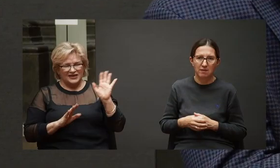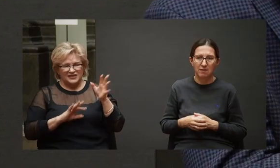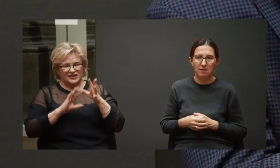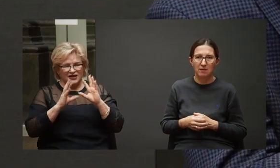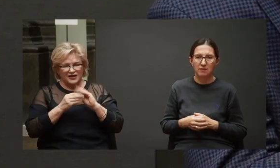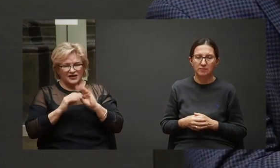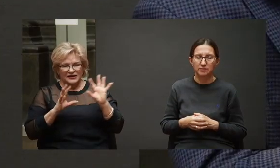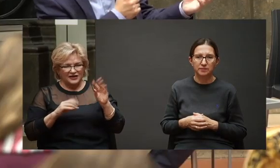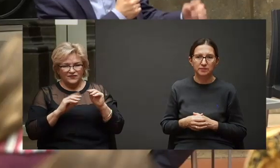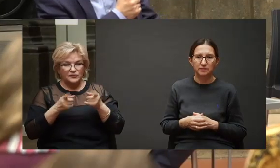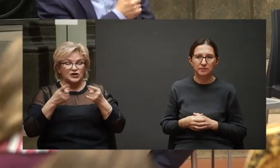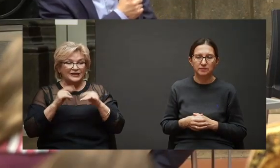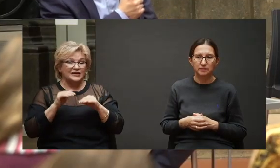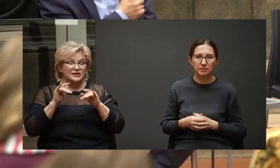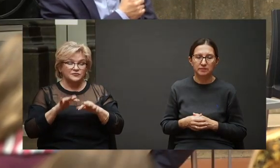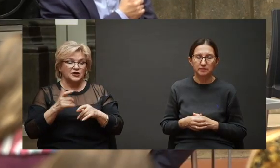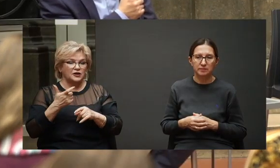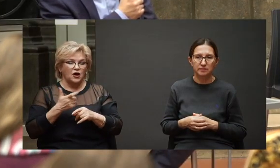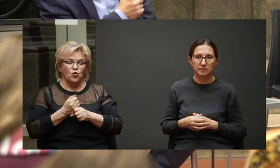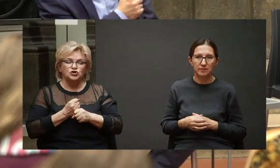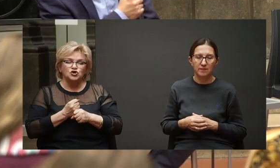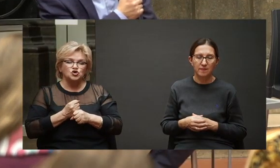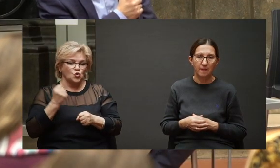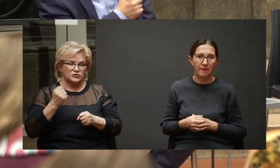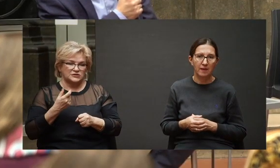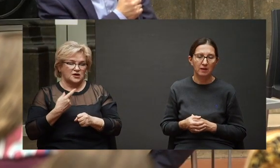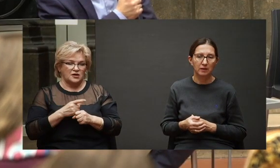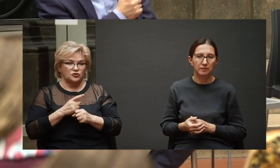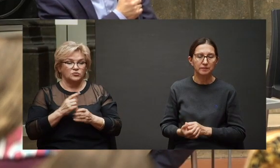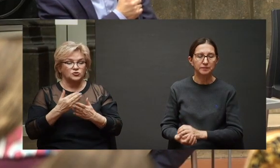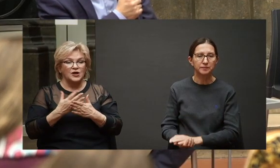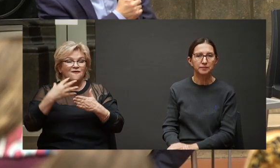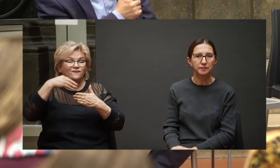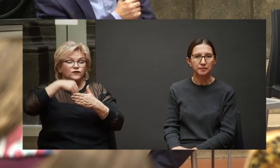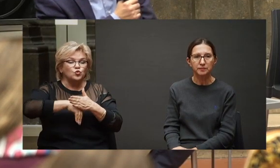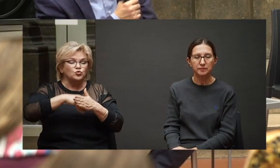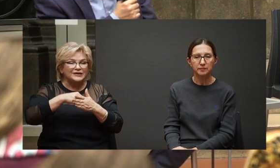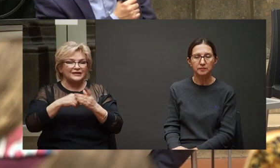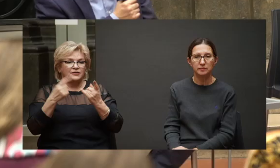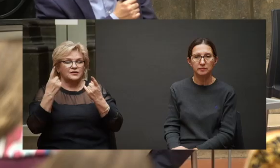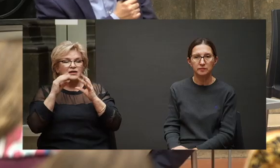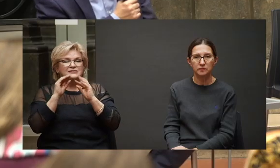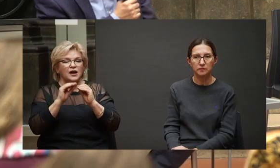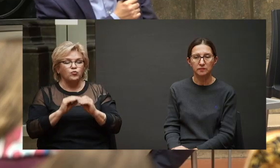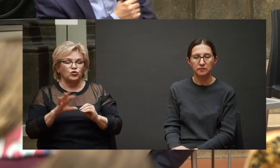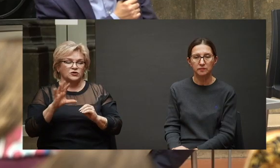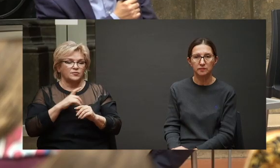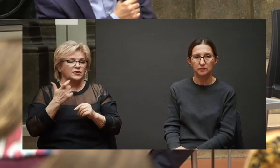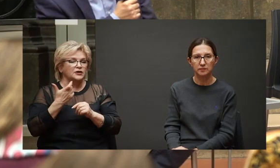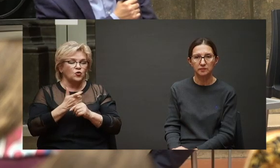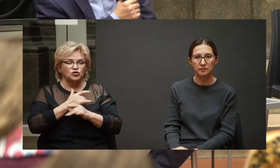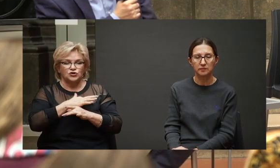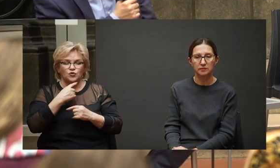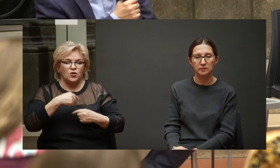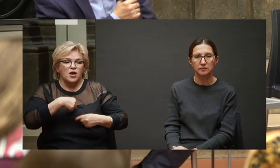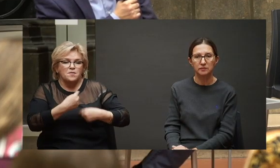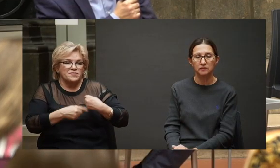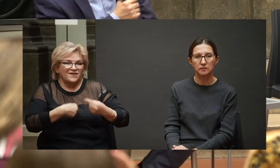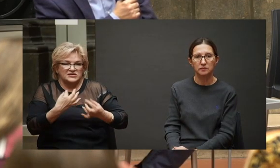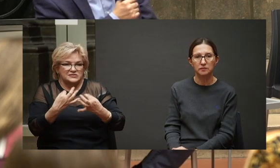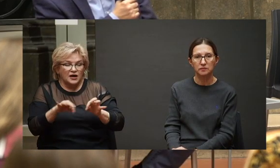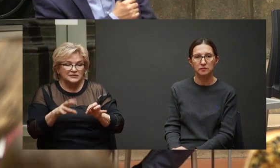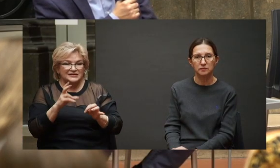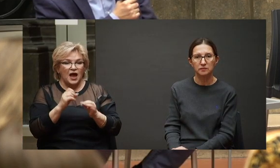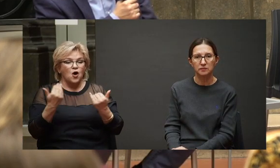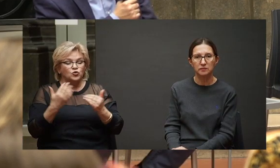Илья, на самом деле очень жесткая постановка. То есть внутри разработки было много импровизации, но